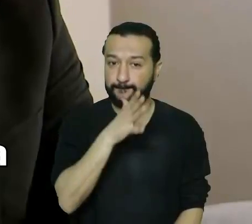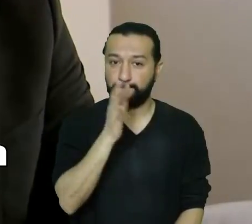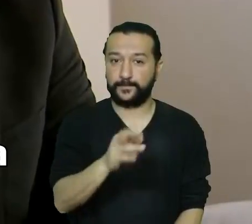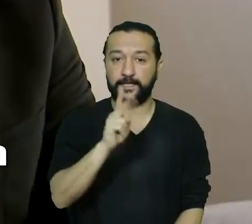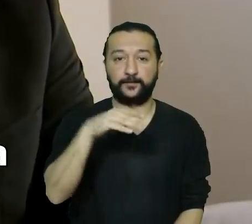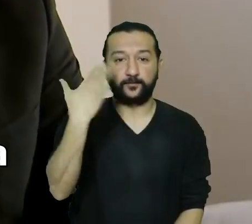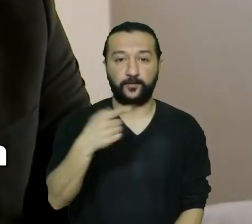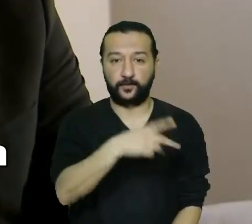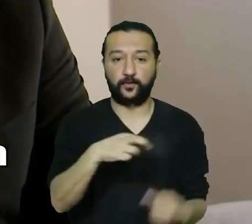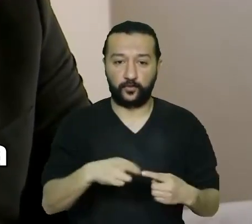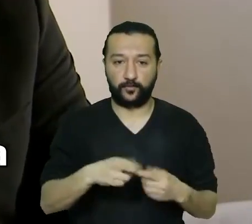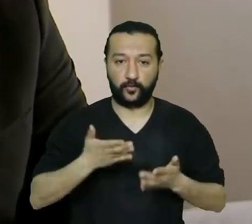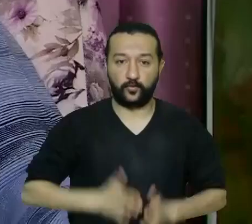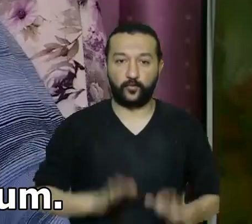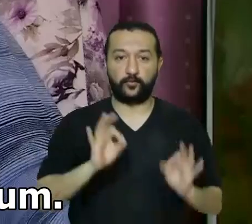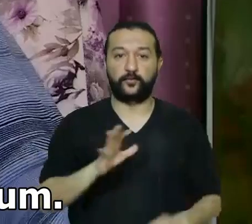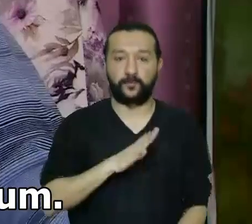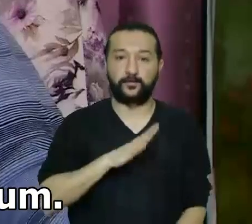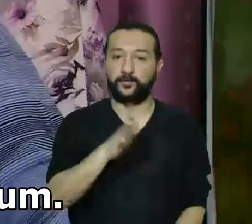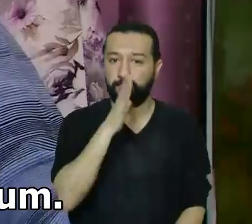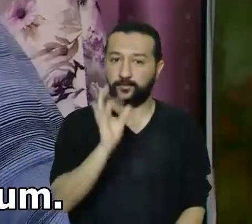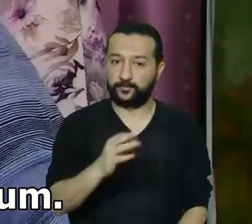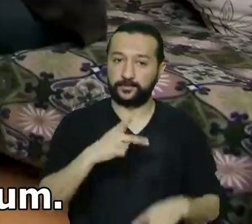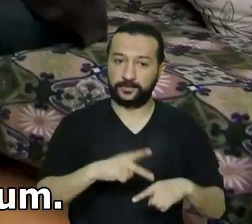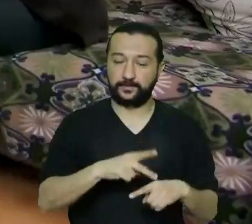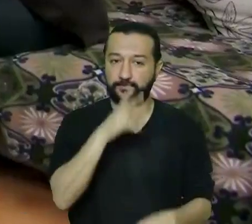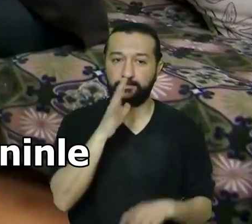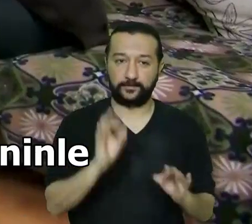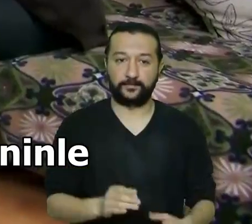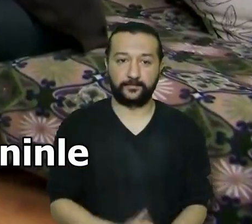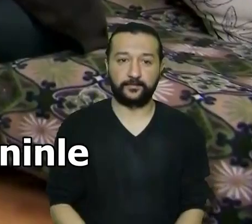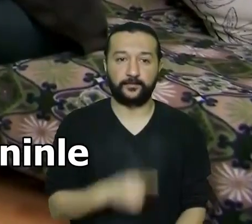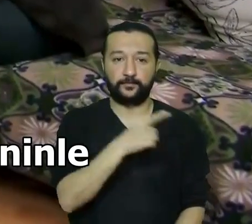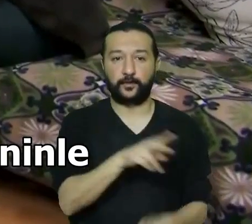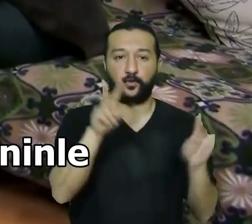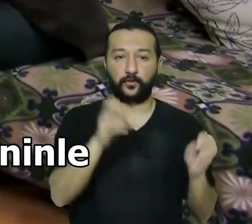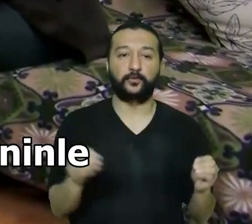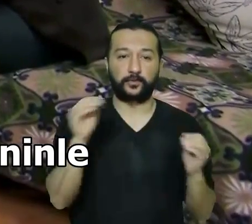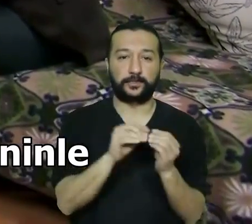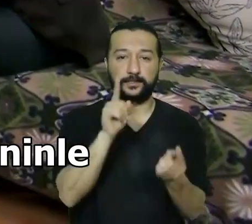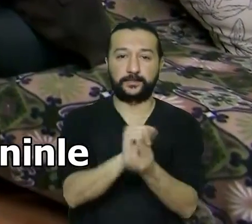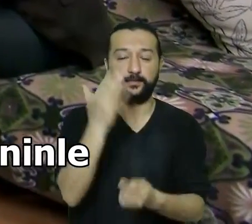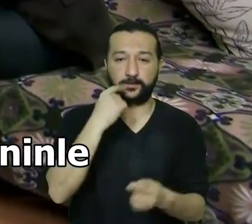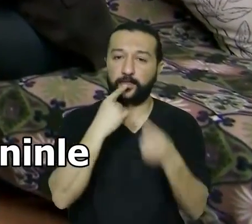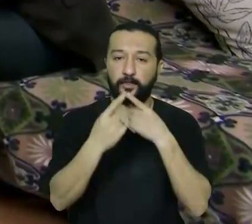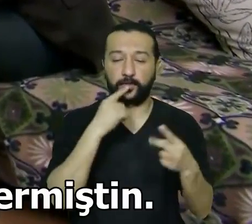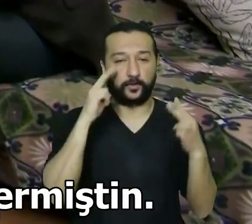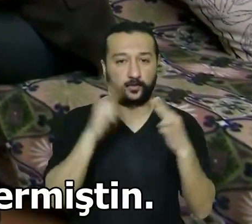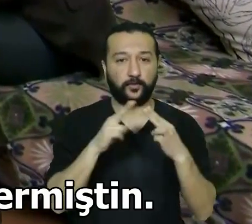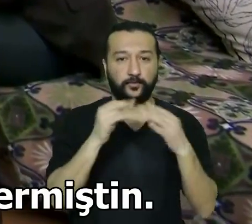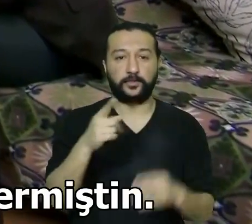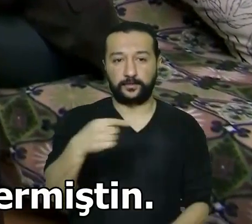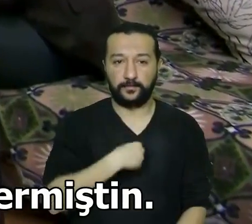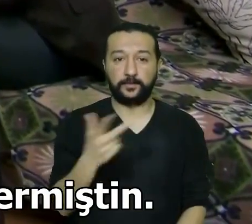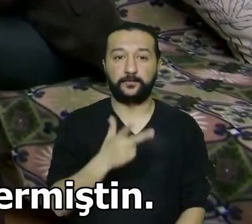biliyorsun 2 gün sonra Rüyam'ın doğum günü. Biliyorum Zarp'cığım, biliyorum. Bu konu üstüne seninle daha önce bir görüşmüştük. Sen